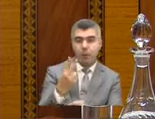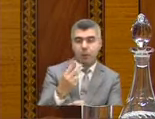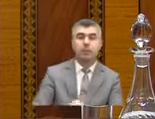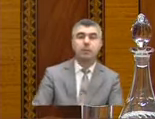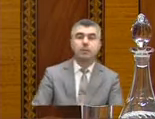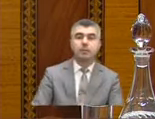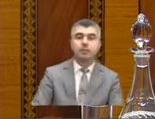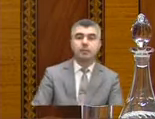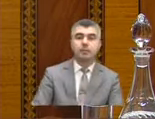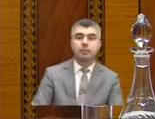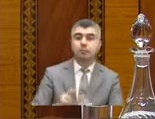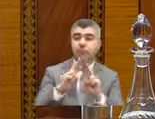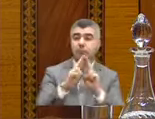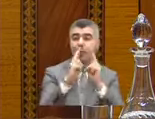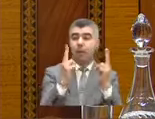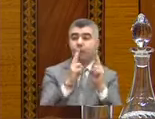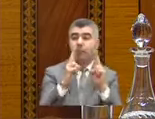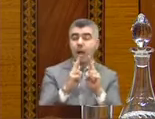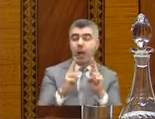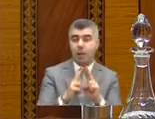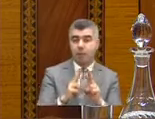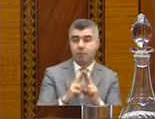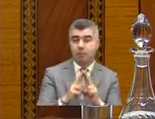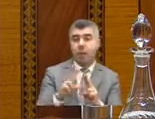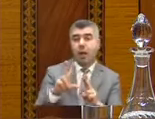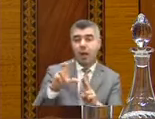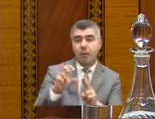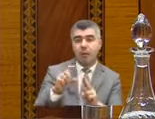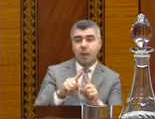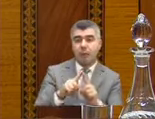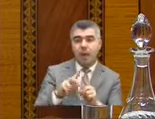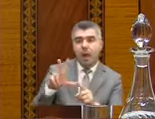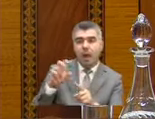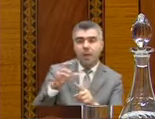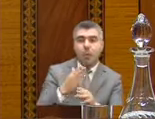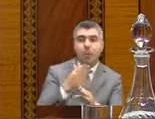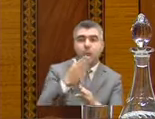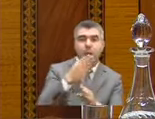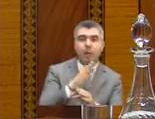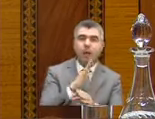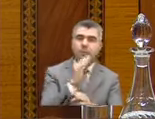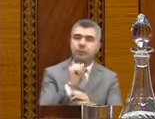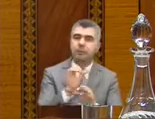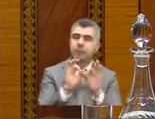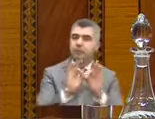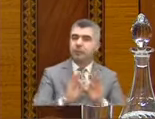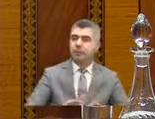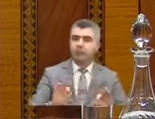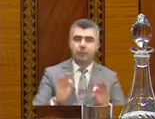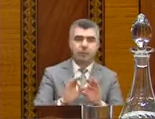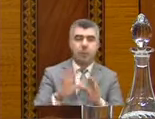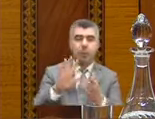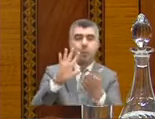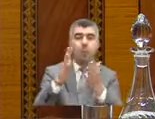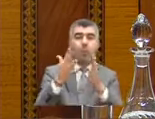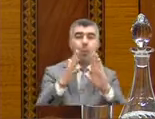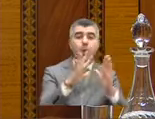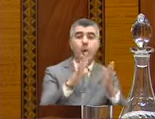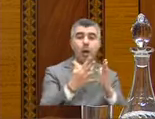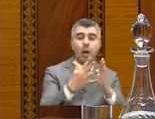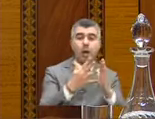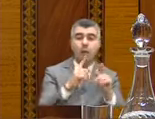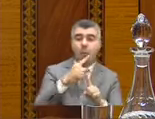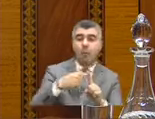في سياق دولي لا زال يغلب عليه عدم اليقين بسبب توالي الأزمات المناخية وتصاعد